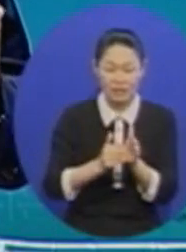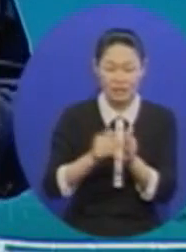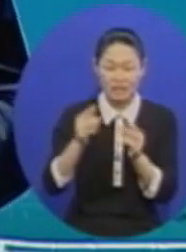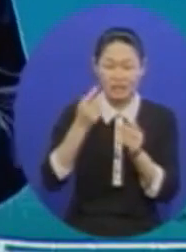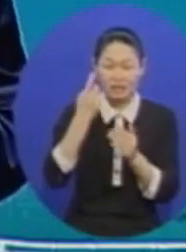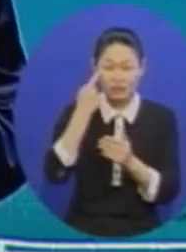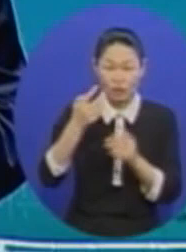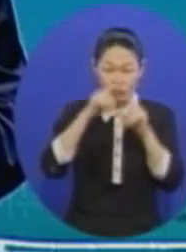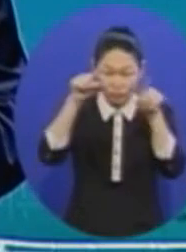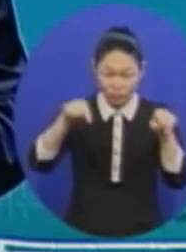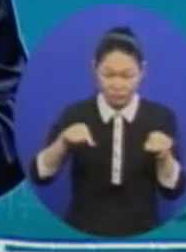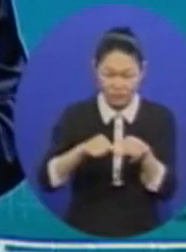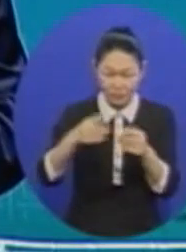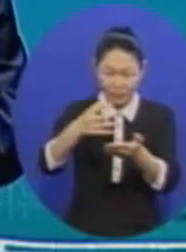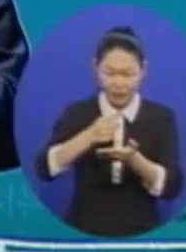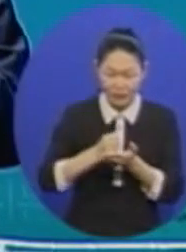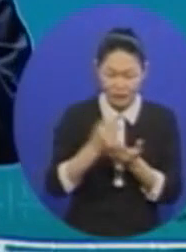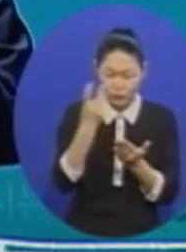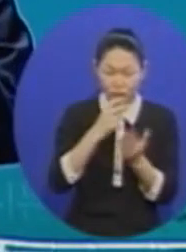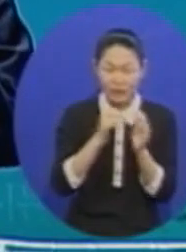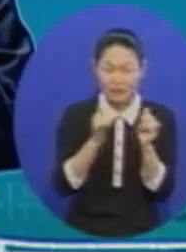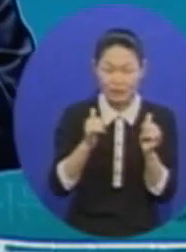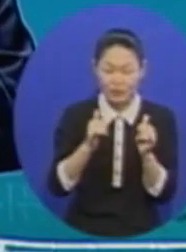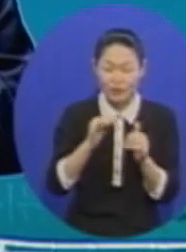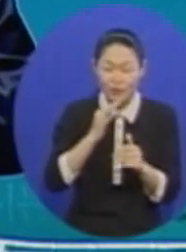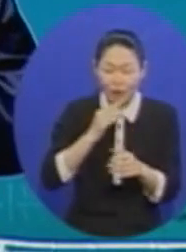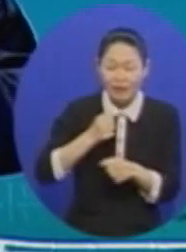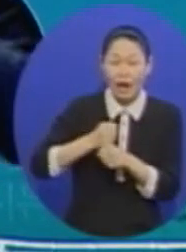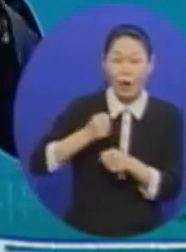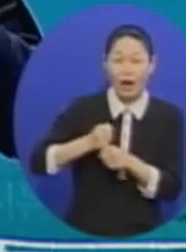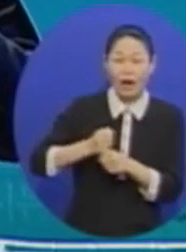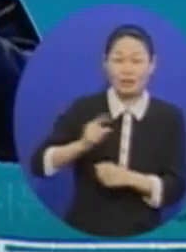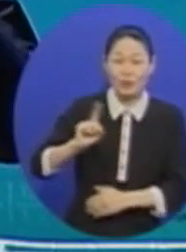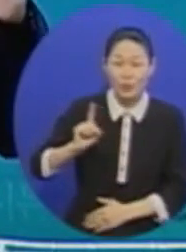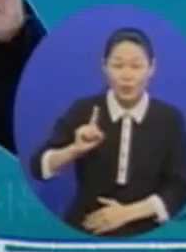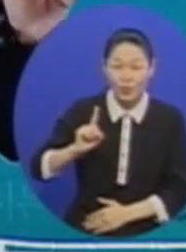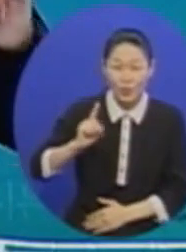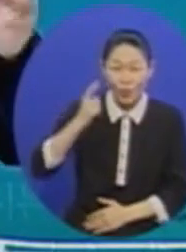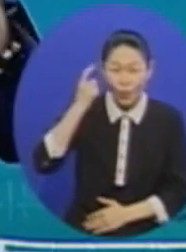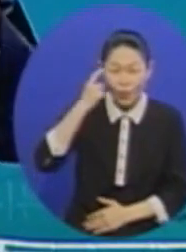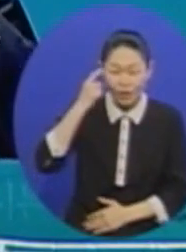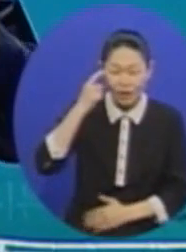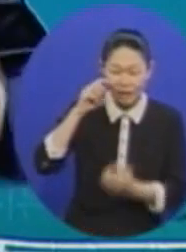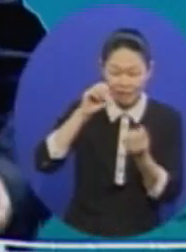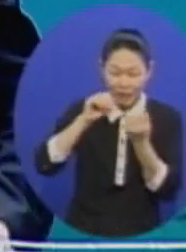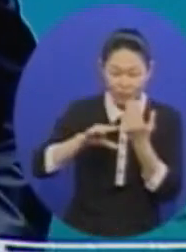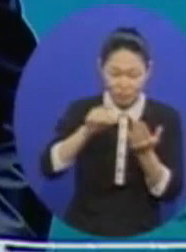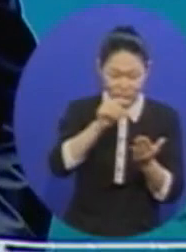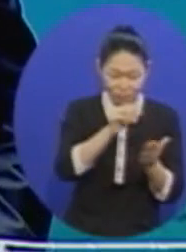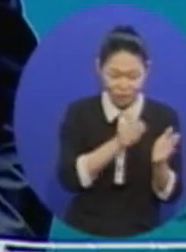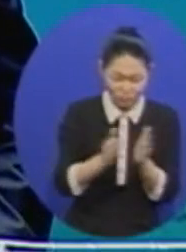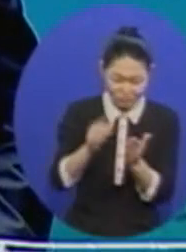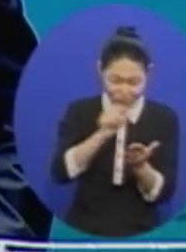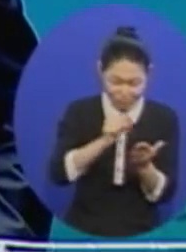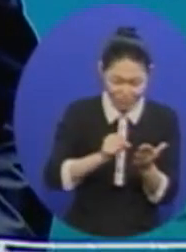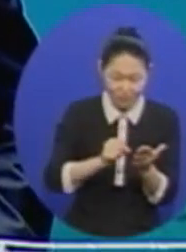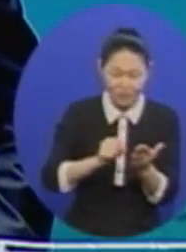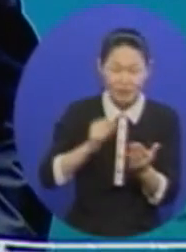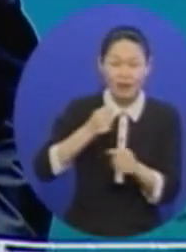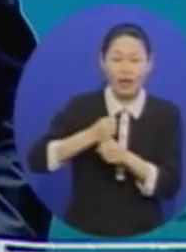정리하는 조사원 들이 굉장히 당황했다 그래요 그 질문에 대한 사람들의 대답을 쭉 정리하면서